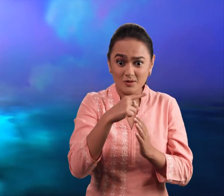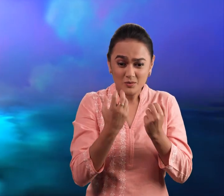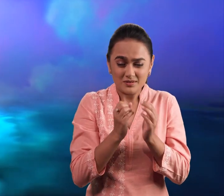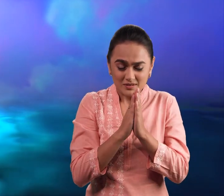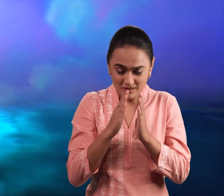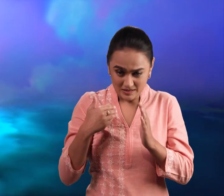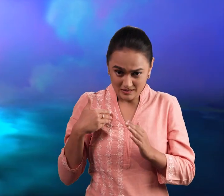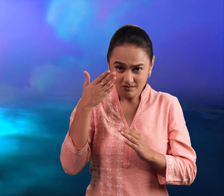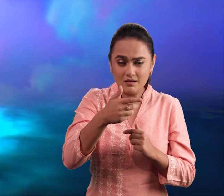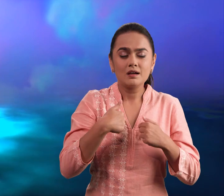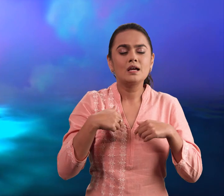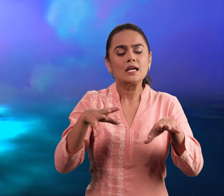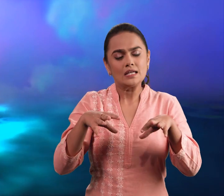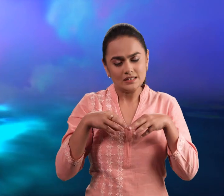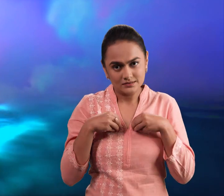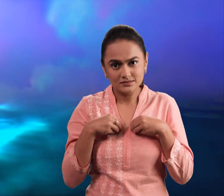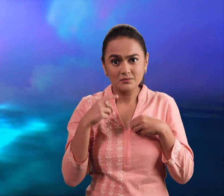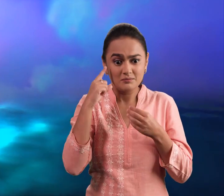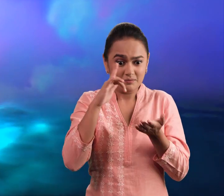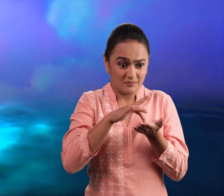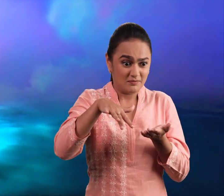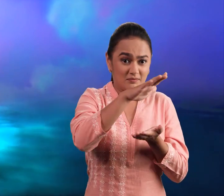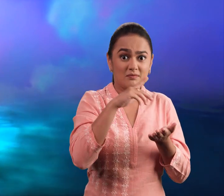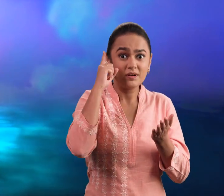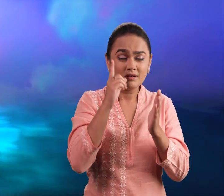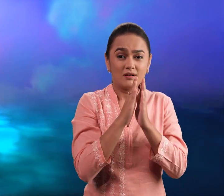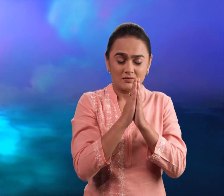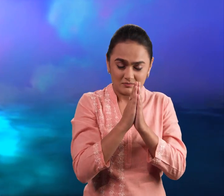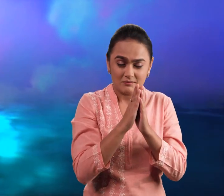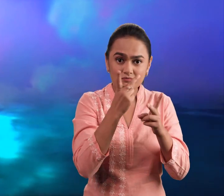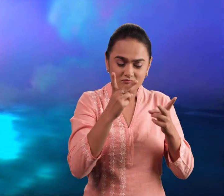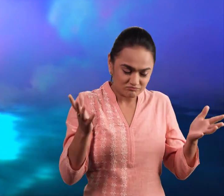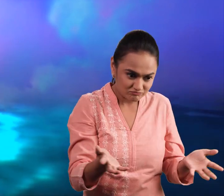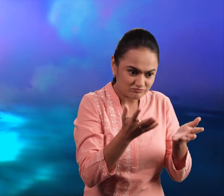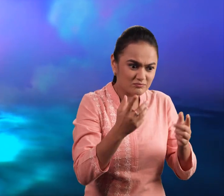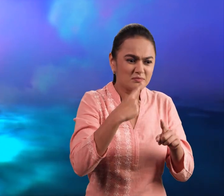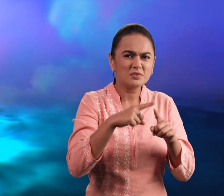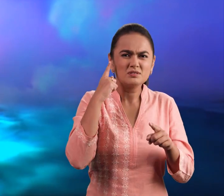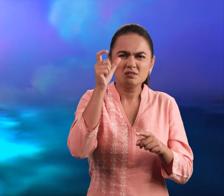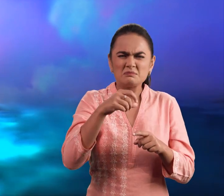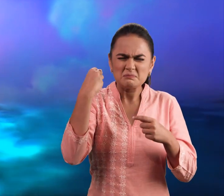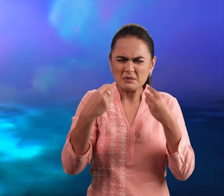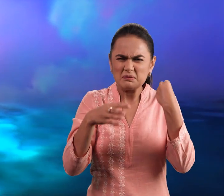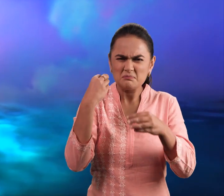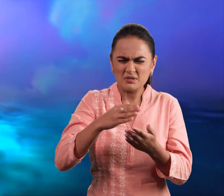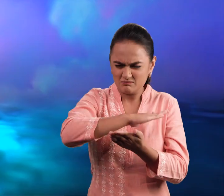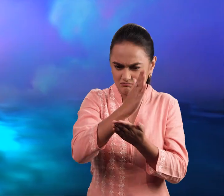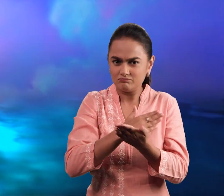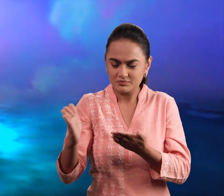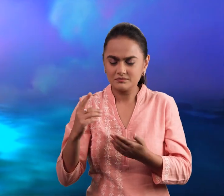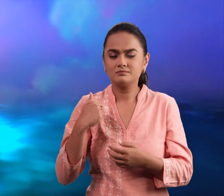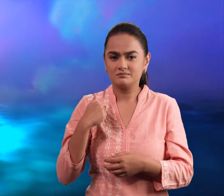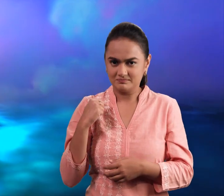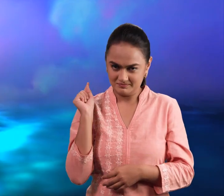सुनी। संसार में सत्य और धर्म की रक्षा करने और दुष्टों के विनाश के लिए पृथ्वी